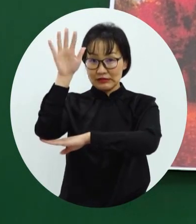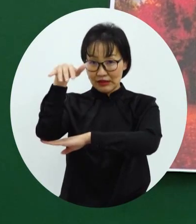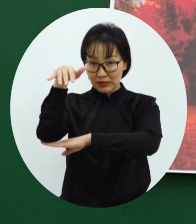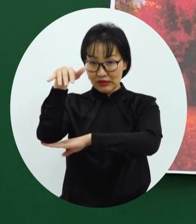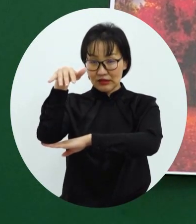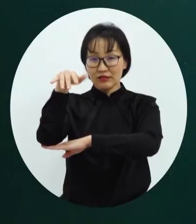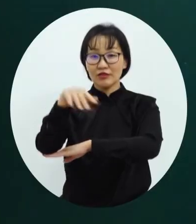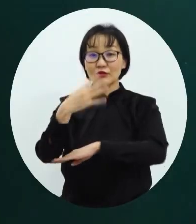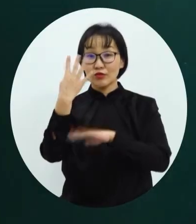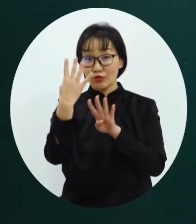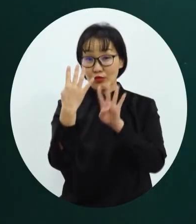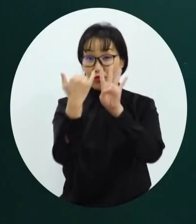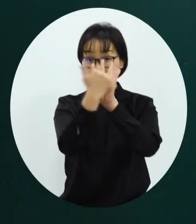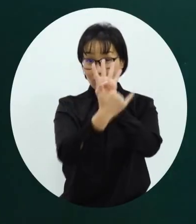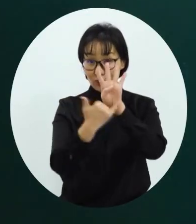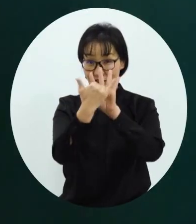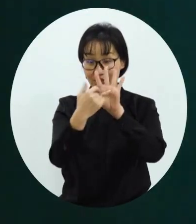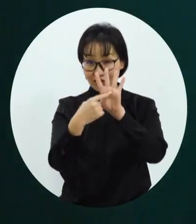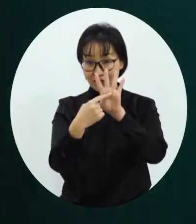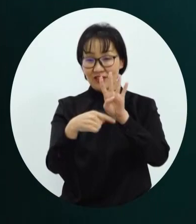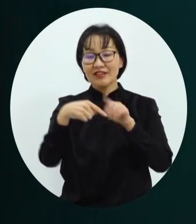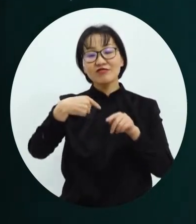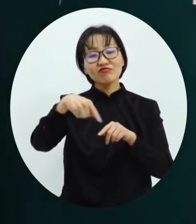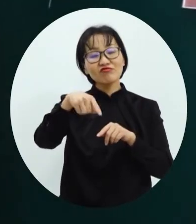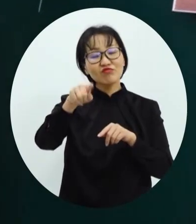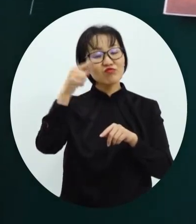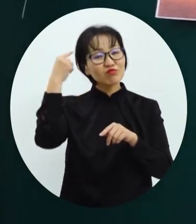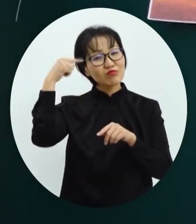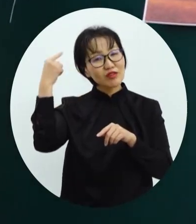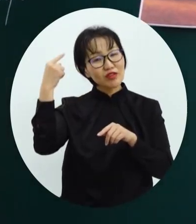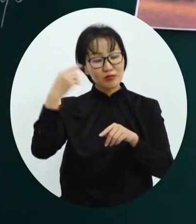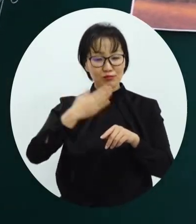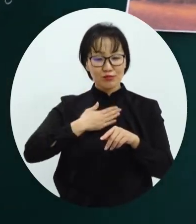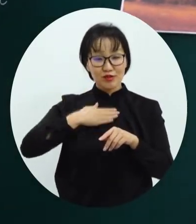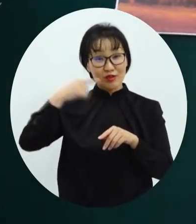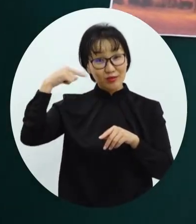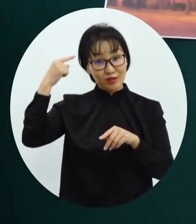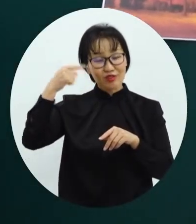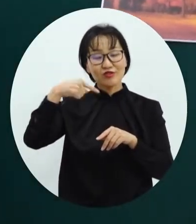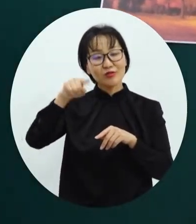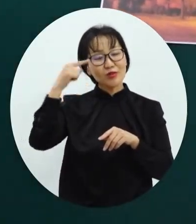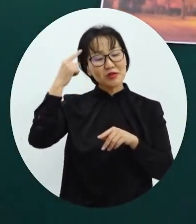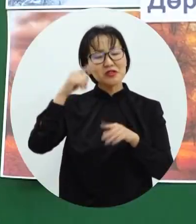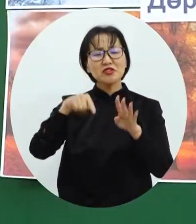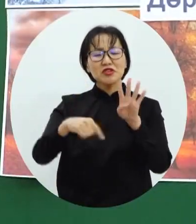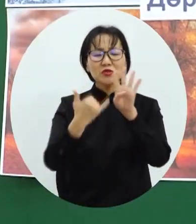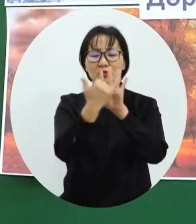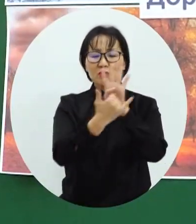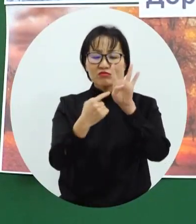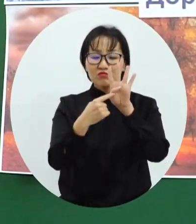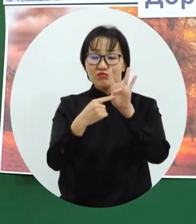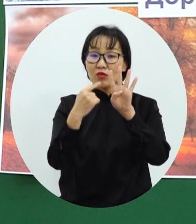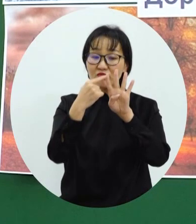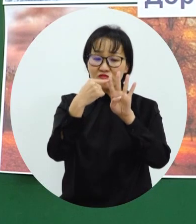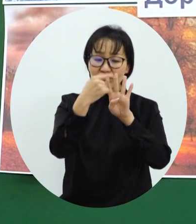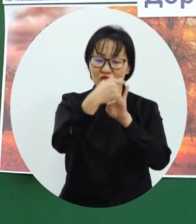Намар. Дөрвөн үлрэл юм байна. Тэгвэл хүүхдүүд ээ, та нарын бодлоор, чиний бодлоор жилийн дөрвөн үлрэл маа үлрэлийн юу нь сайхан